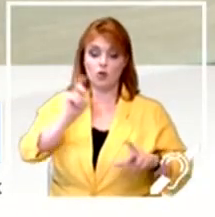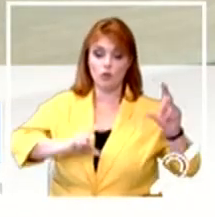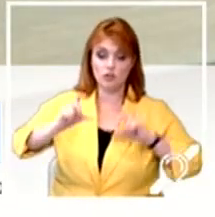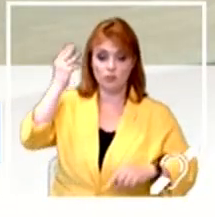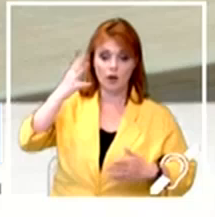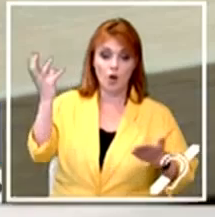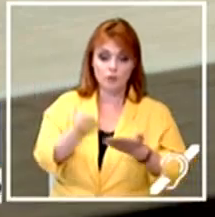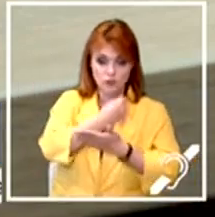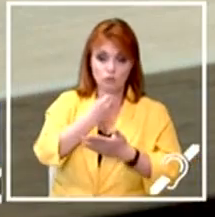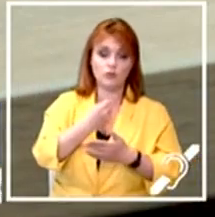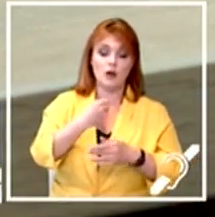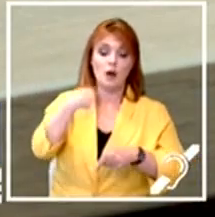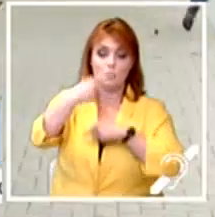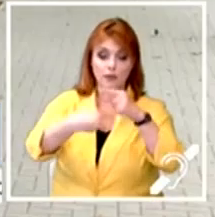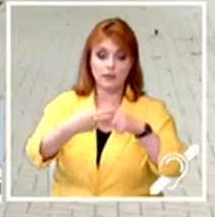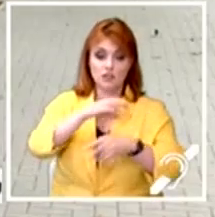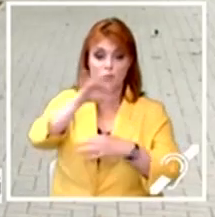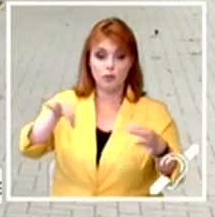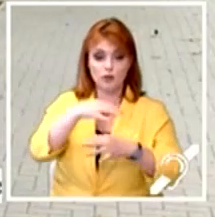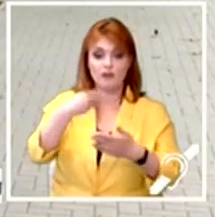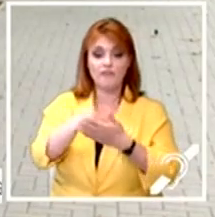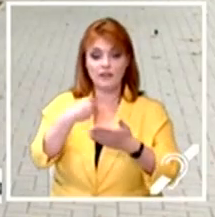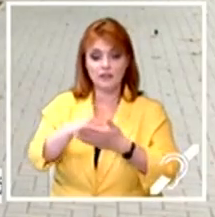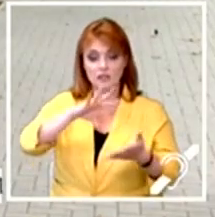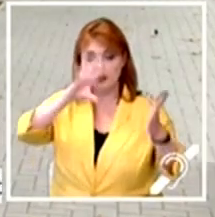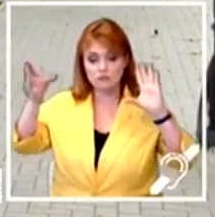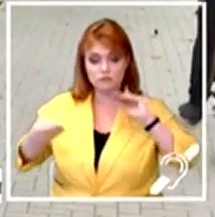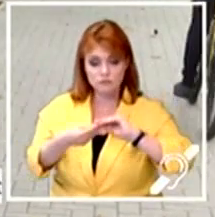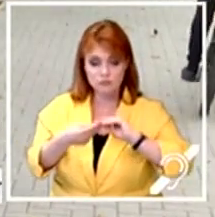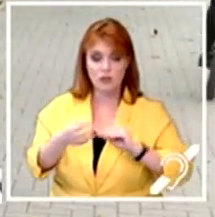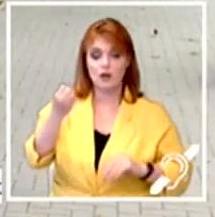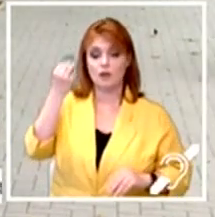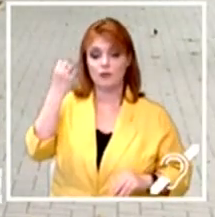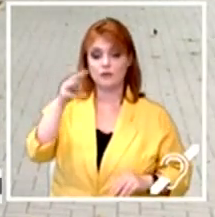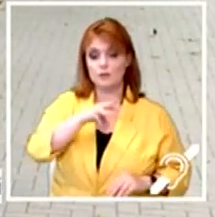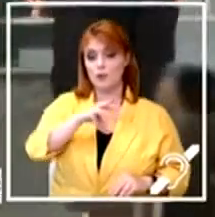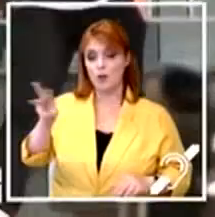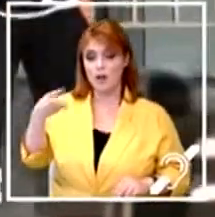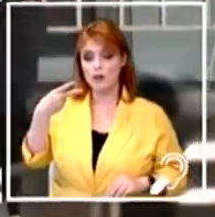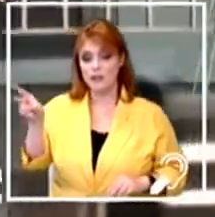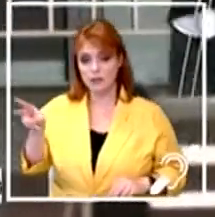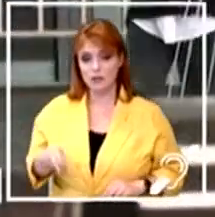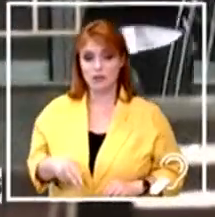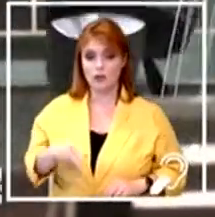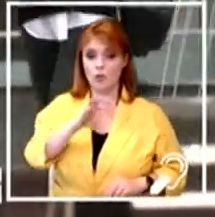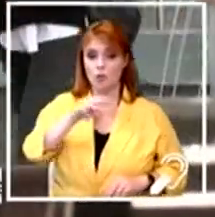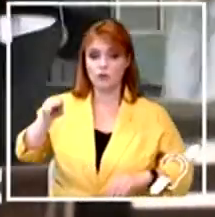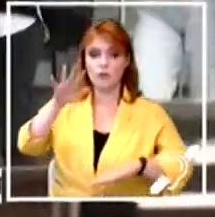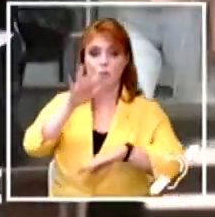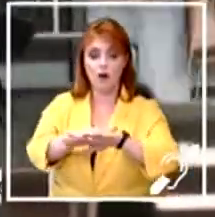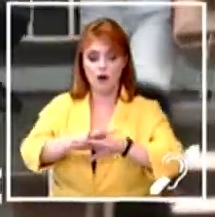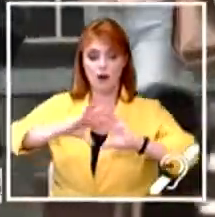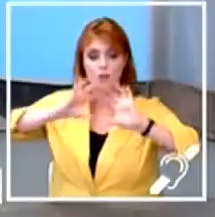au obținut în cadrul aceluiași proiect finanțarea în valoare totală de peste 14 milioane de euro de la Banca Mondială.